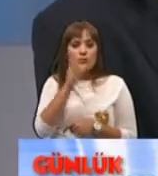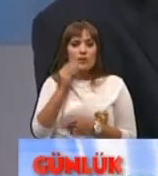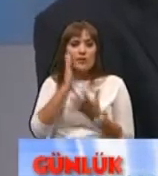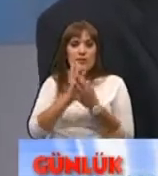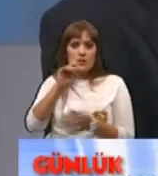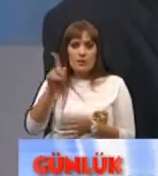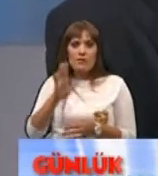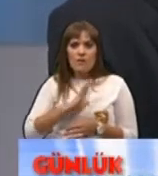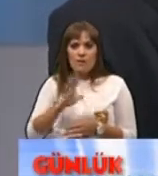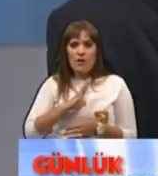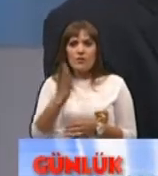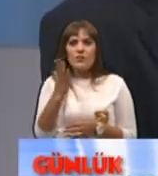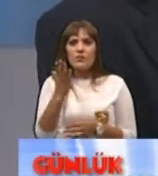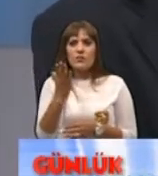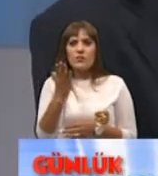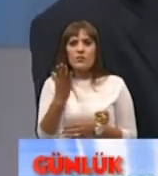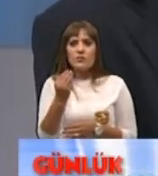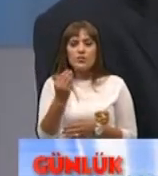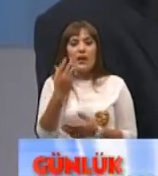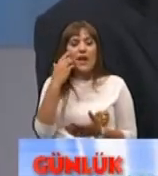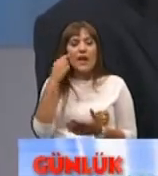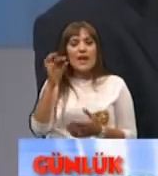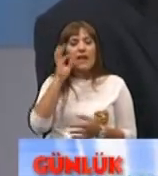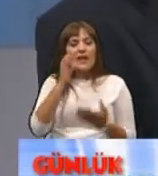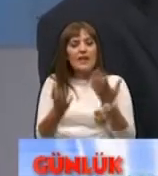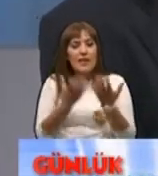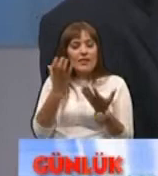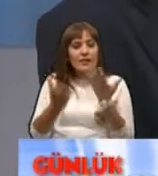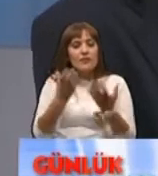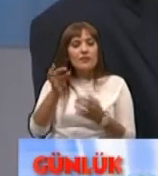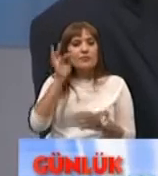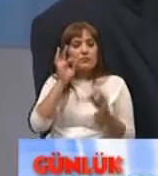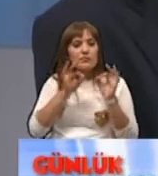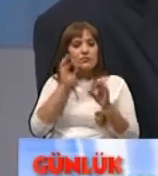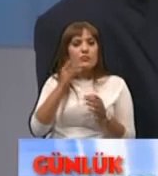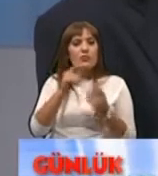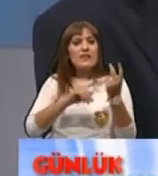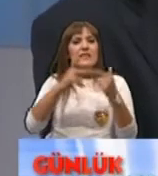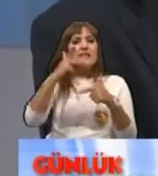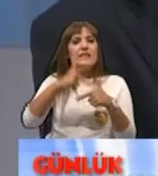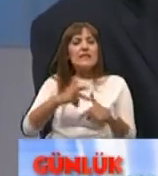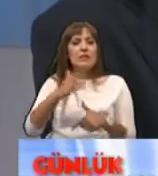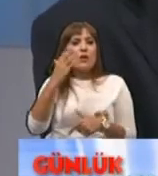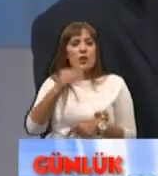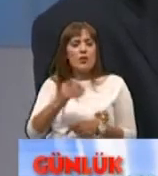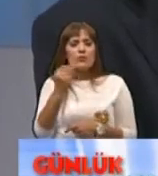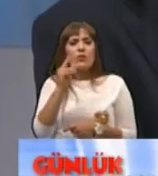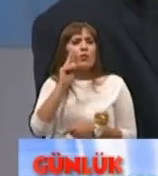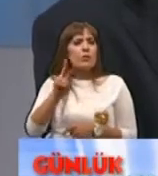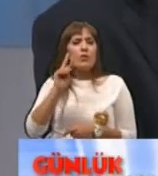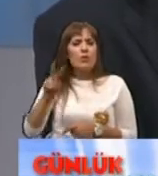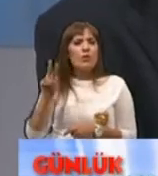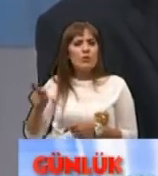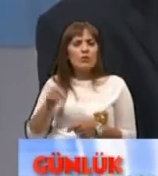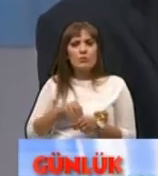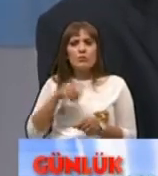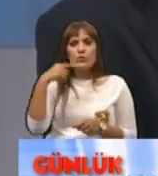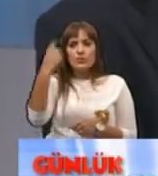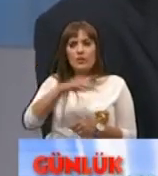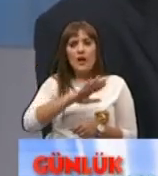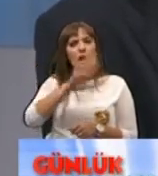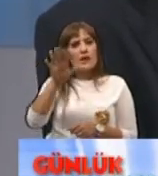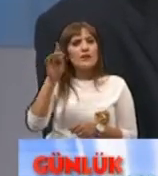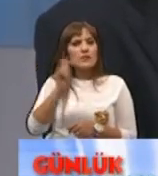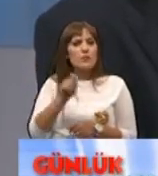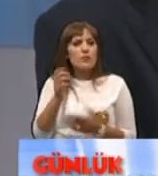bu şeyde. Çok yanıklar gelişen, çok iz bırakılan çok gördüm ben de yani son yıllarda çok çünkü